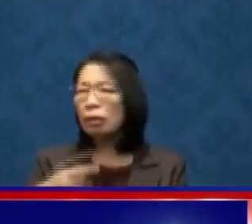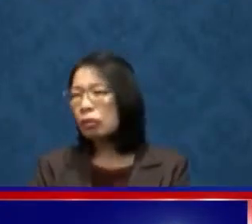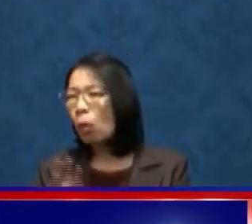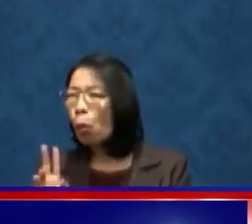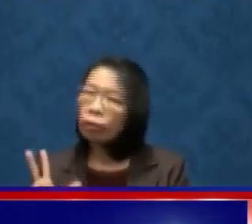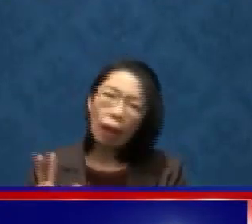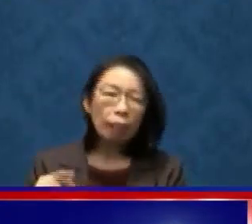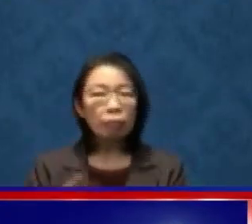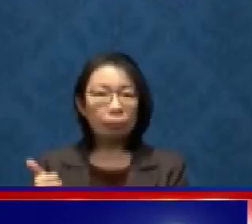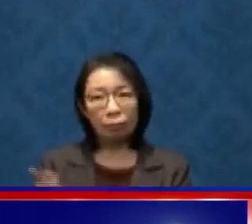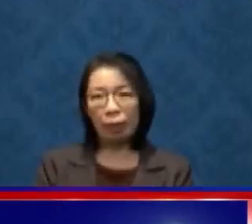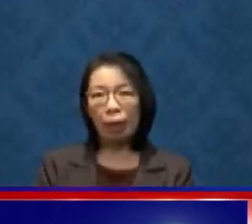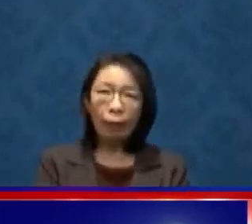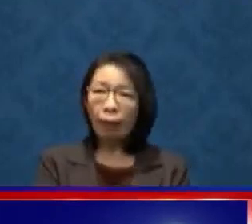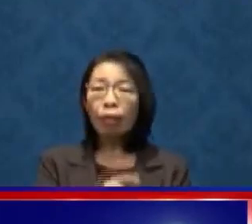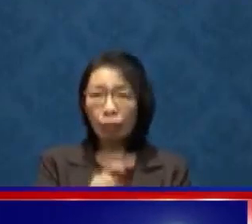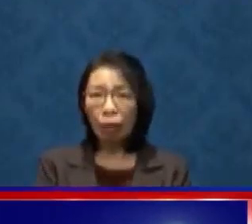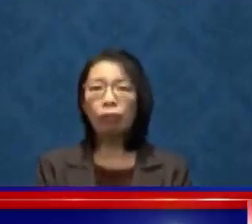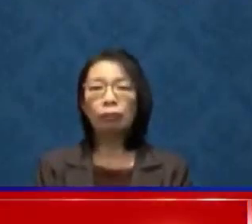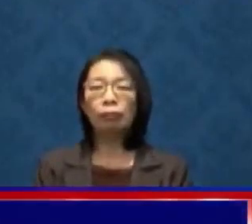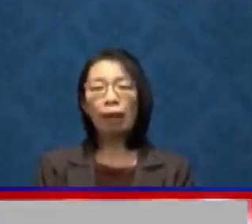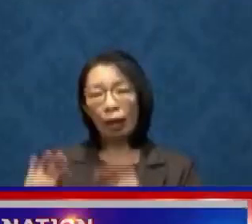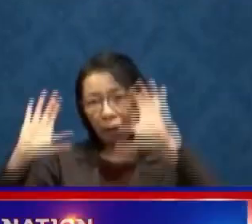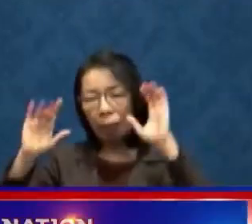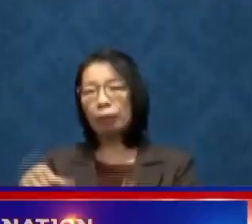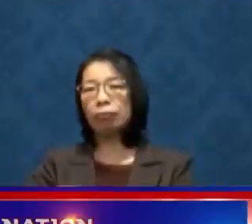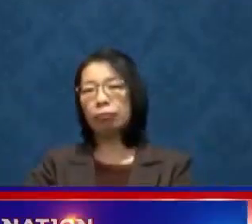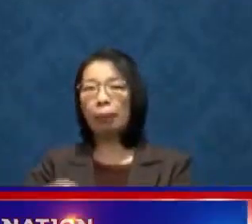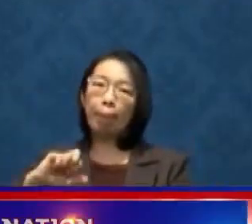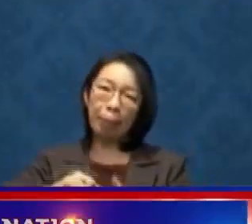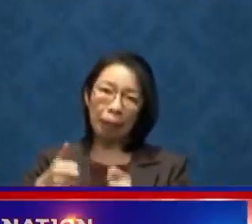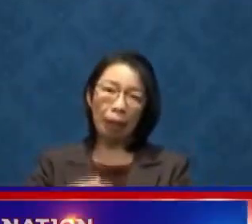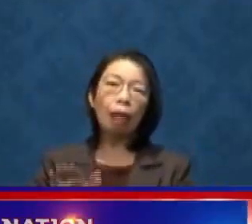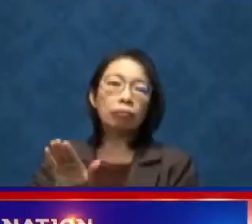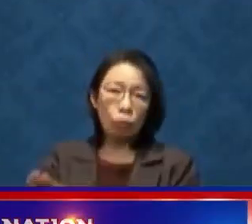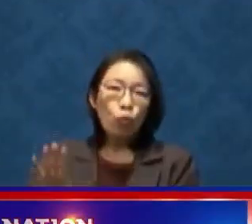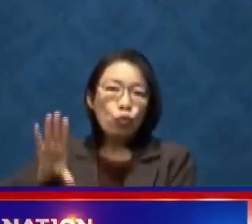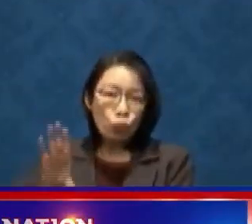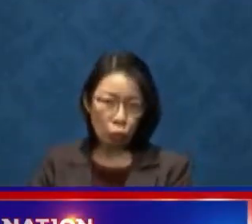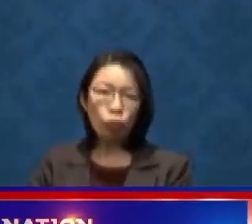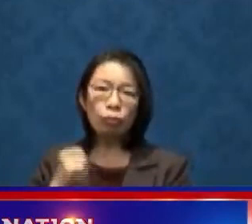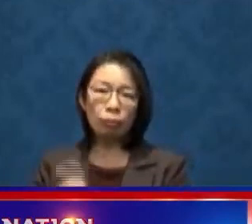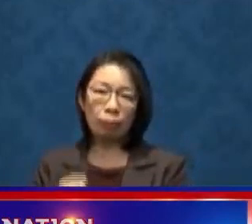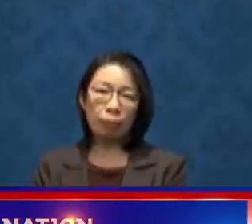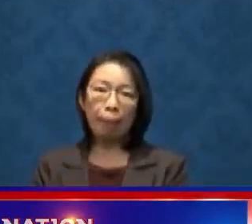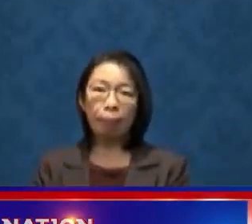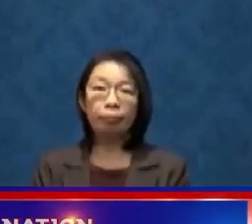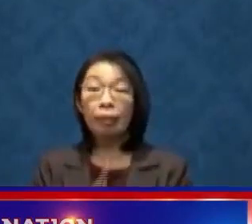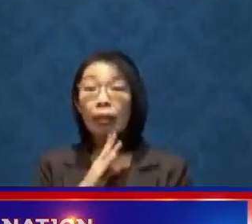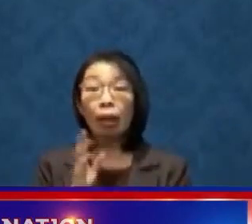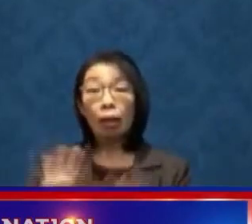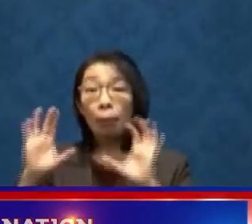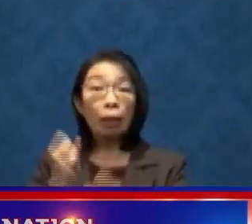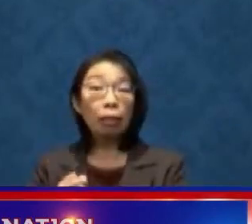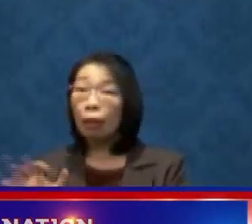เพราะเป็นงานที่คุณจะต้องปฏิบัติกฎหมายรัฐบาลจะต้องแก้ปัญหาเรื่องเหล่านั้นให้จบไปเพราะถือว่าถ้าไม่ทำ